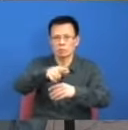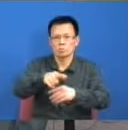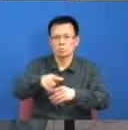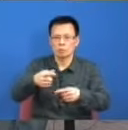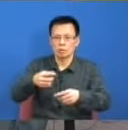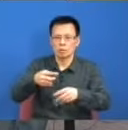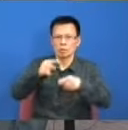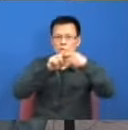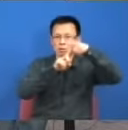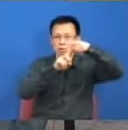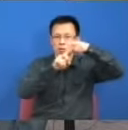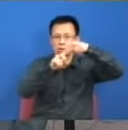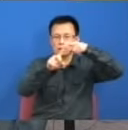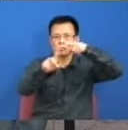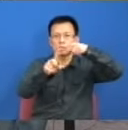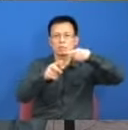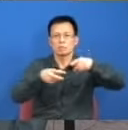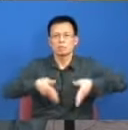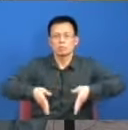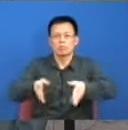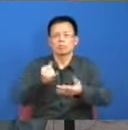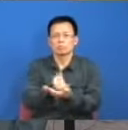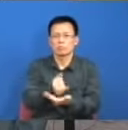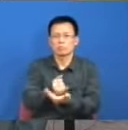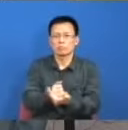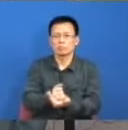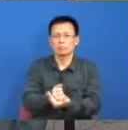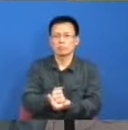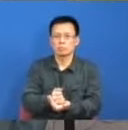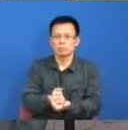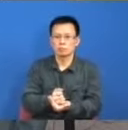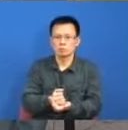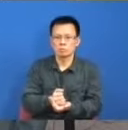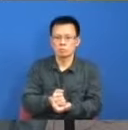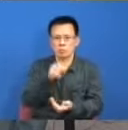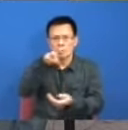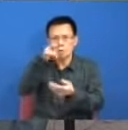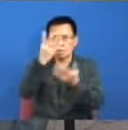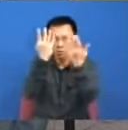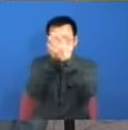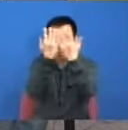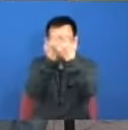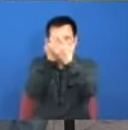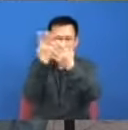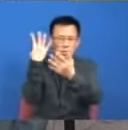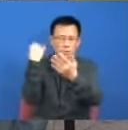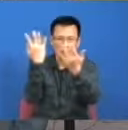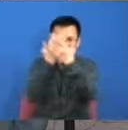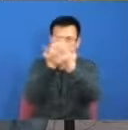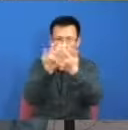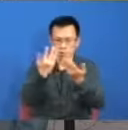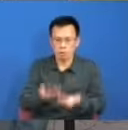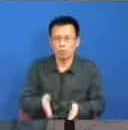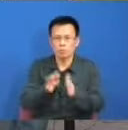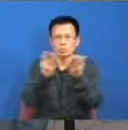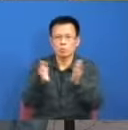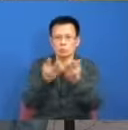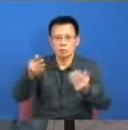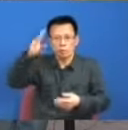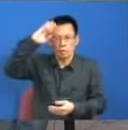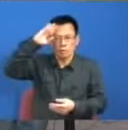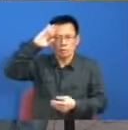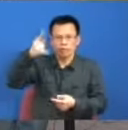低咗啦。就係咁。 咁就跟。咁但係我根據尋日嘅電視啊，同今日嘅新聞報紙都講就話。是警方在